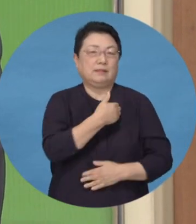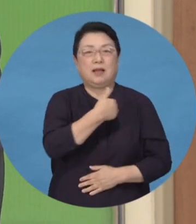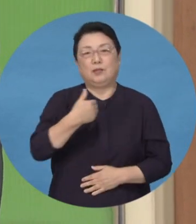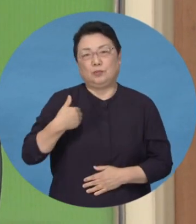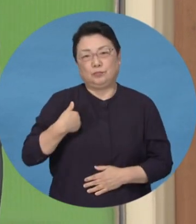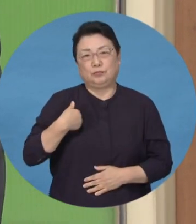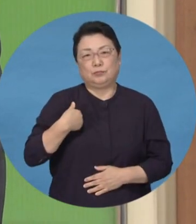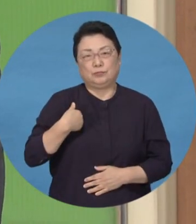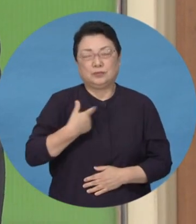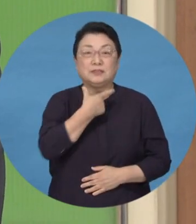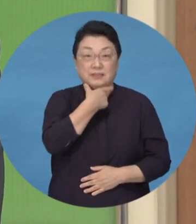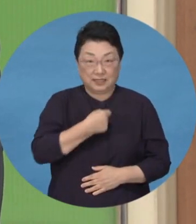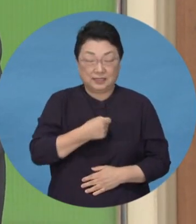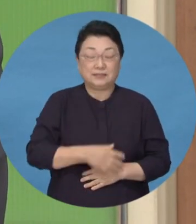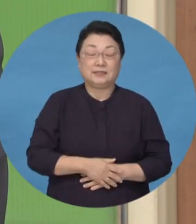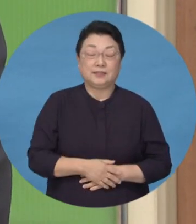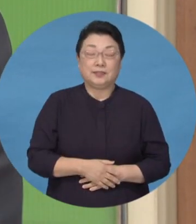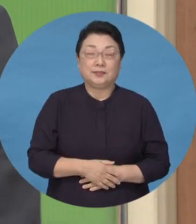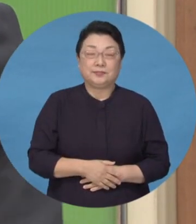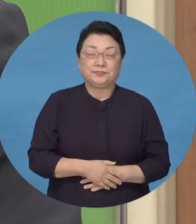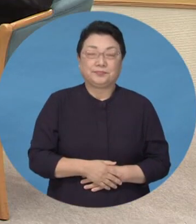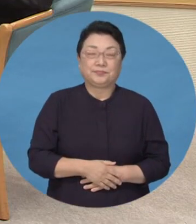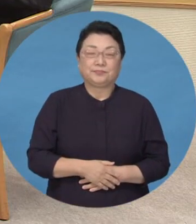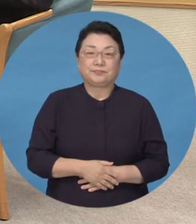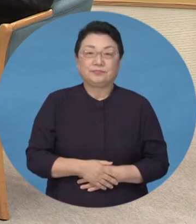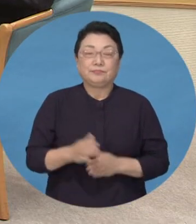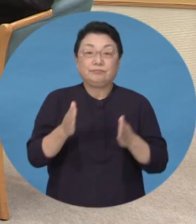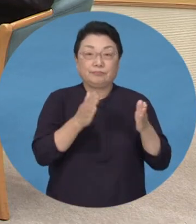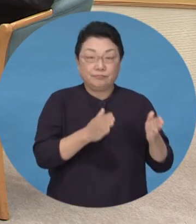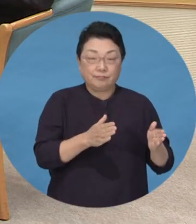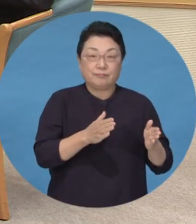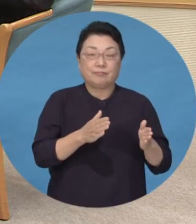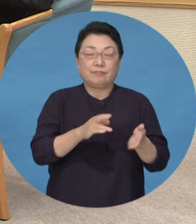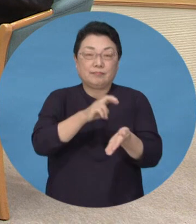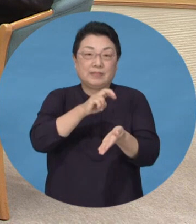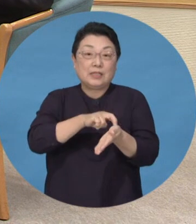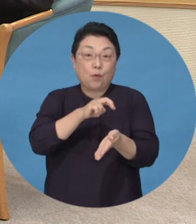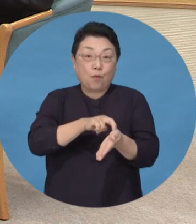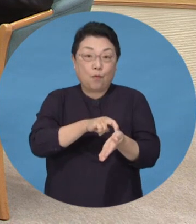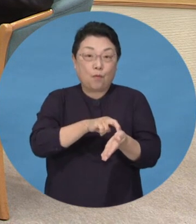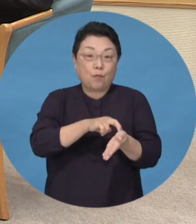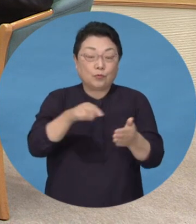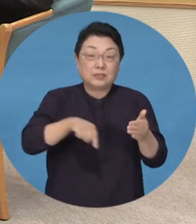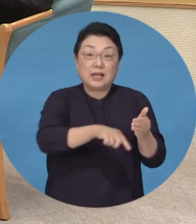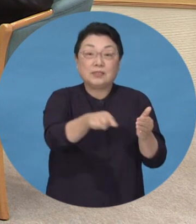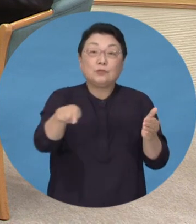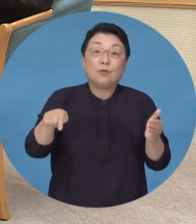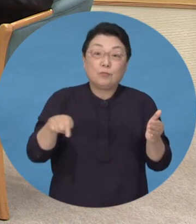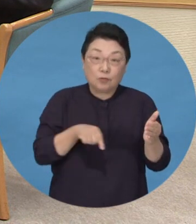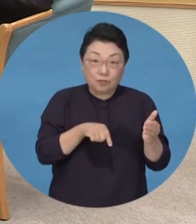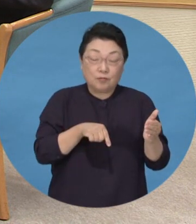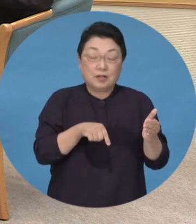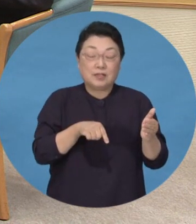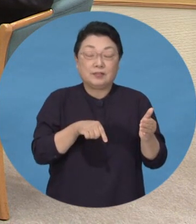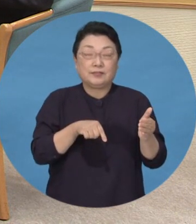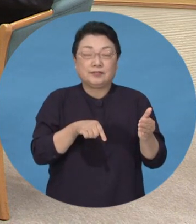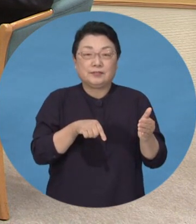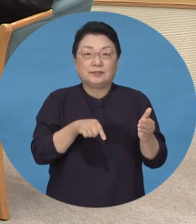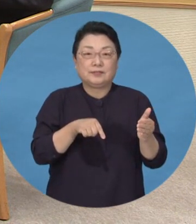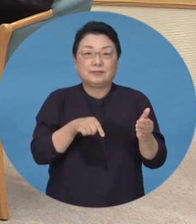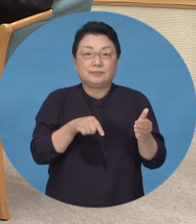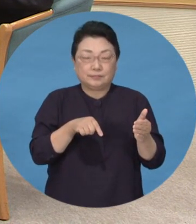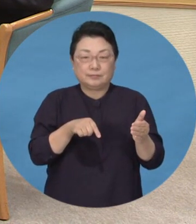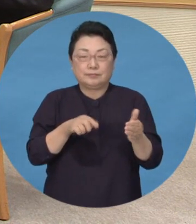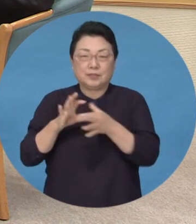状態は作っていきたいとおもいます提供できる医療の在り方もその持続可能